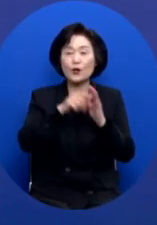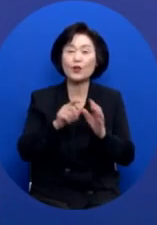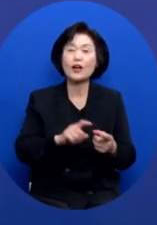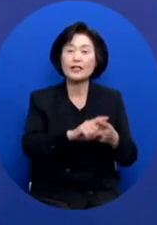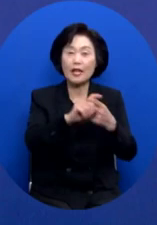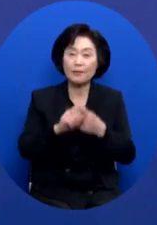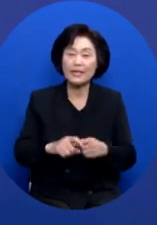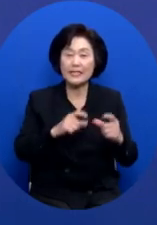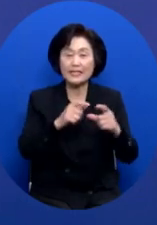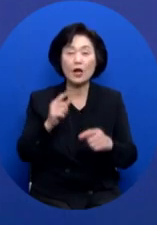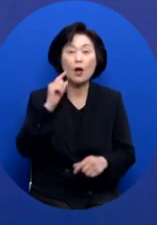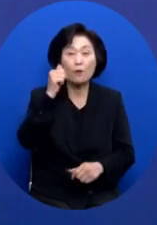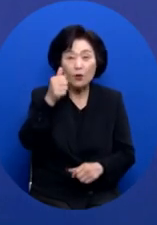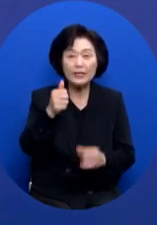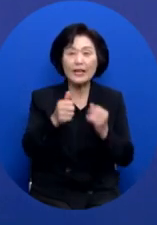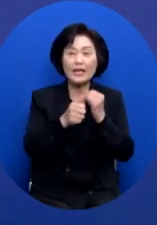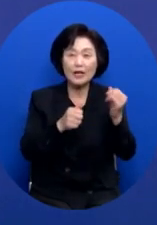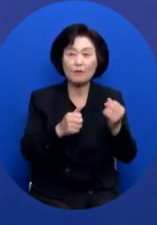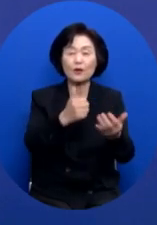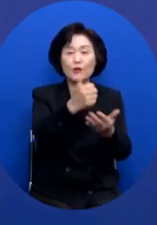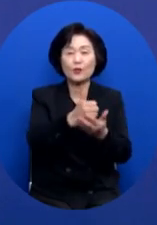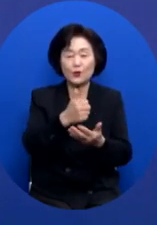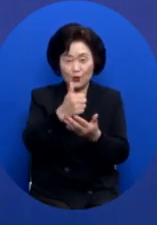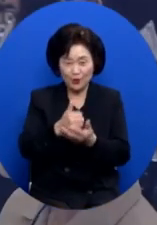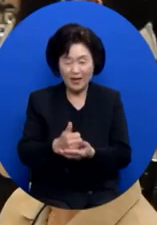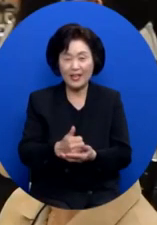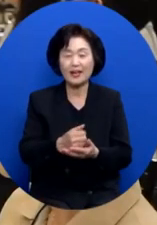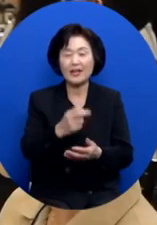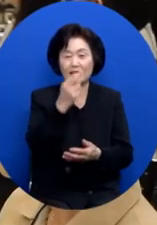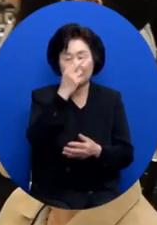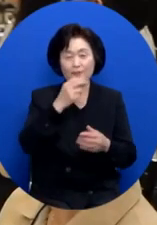지역 목회자 3호를 초청해 오찬을 가졌습니다.